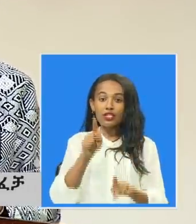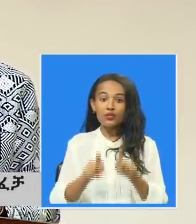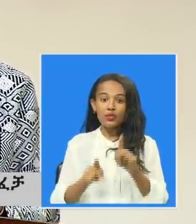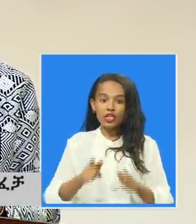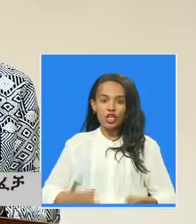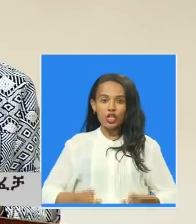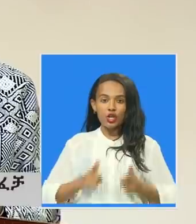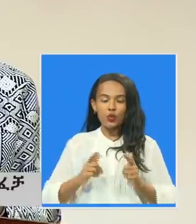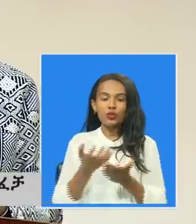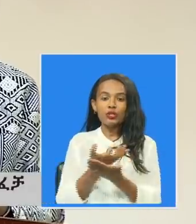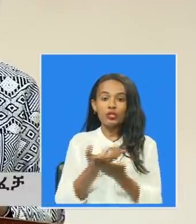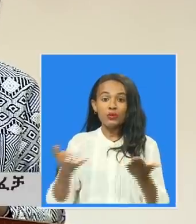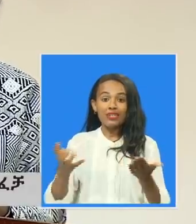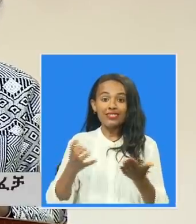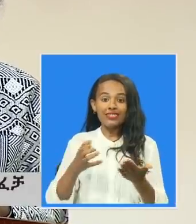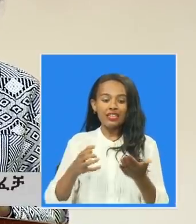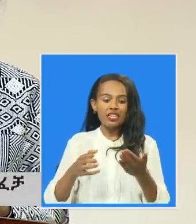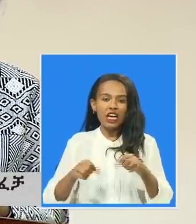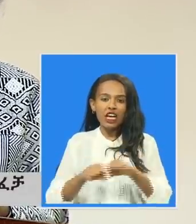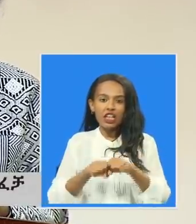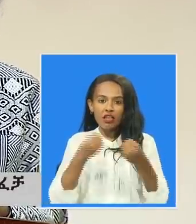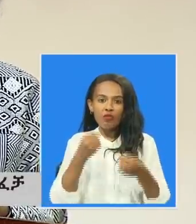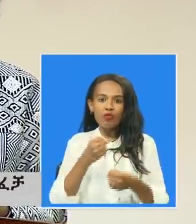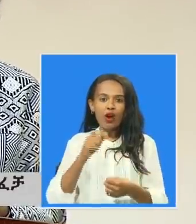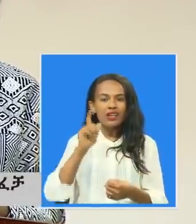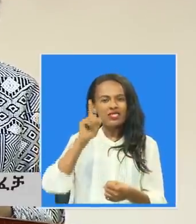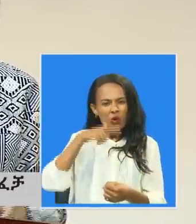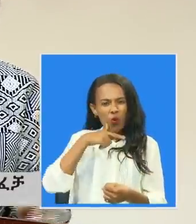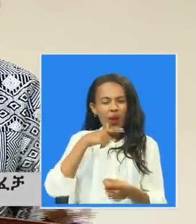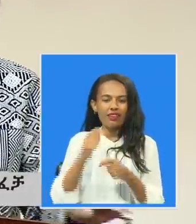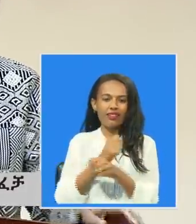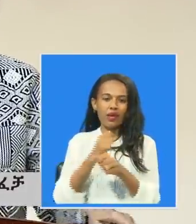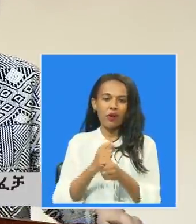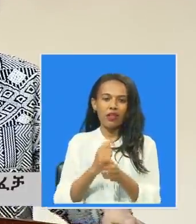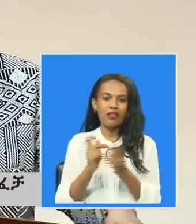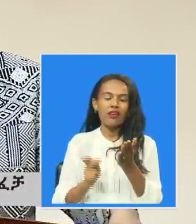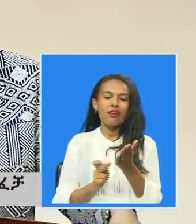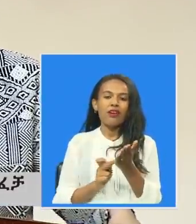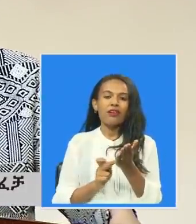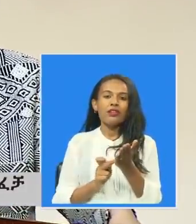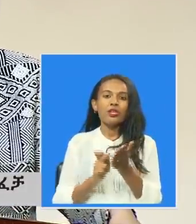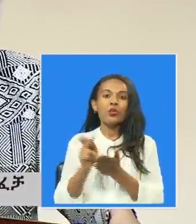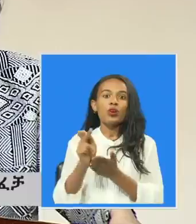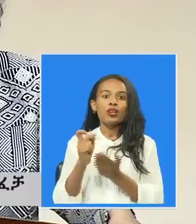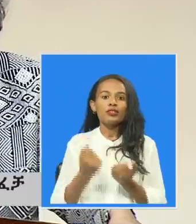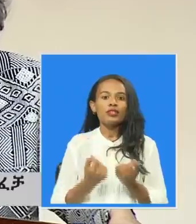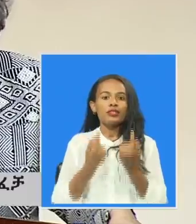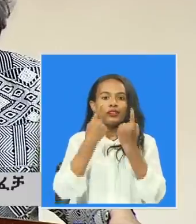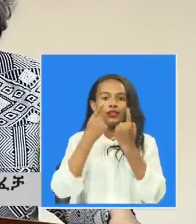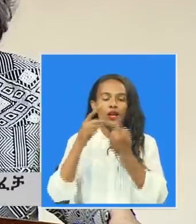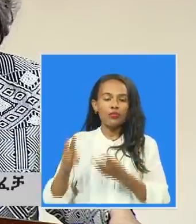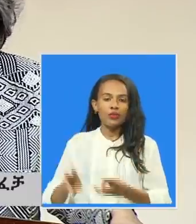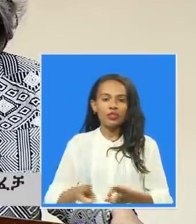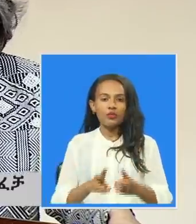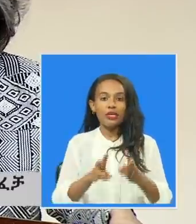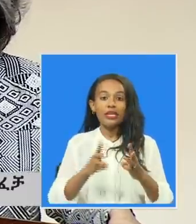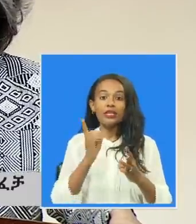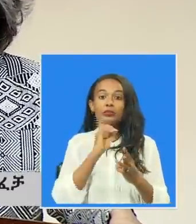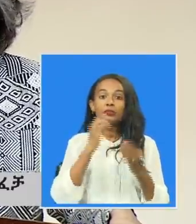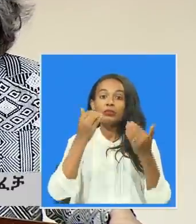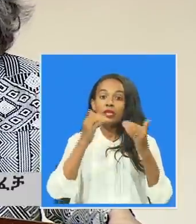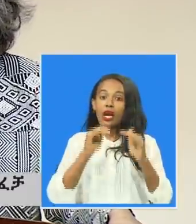የህዝብን ህይወትና ንብረት የቀጠፉ አስነዋሪ ተግባራት ዲሞክራሲን የተረዳንበትን መንገድ ምን